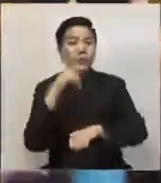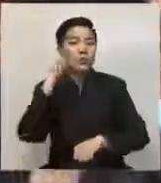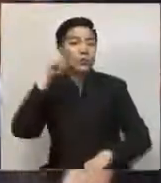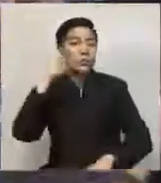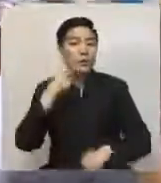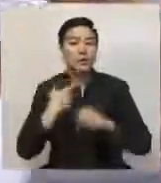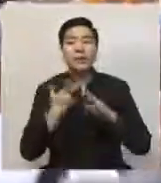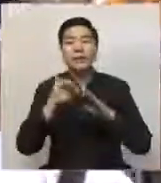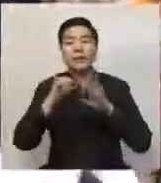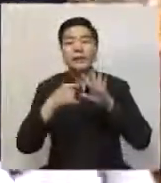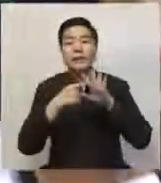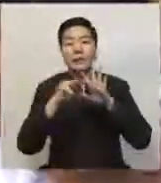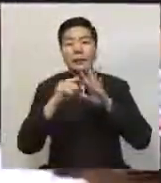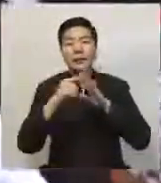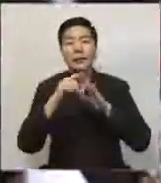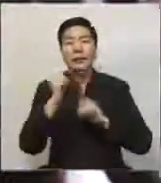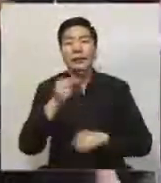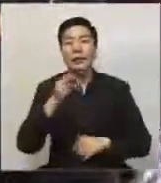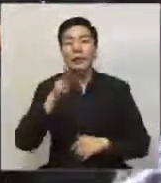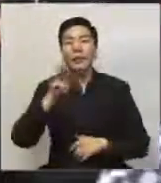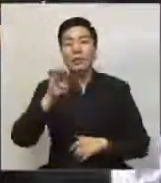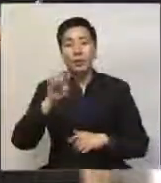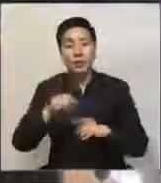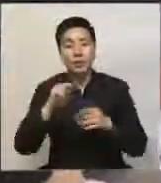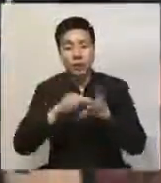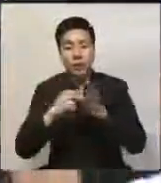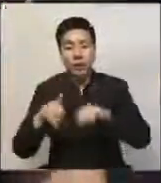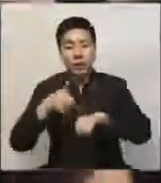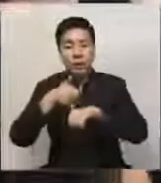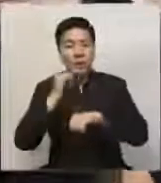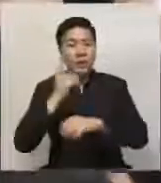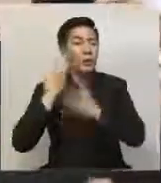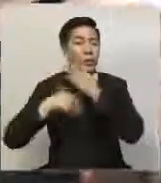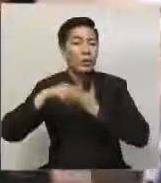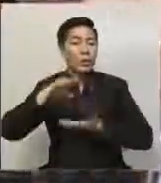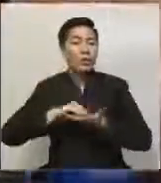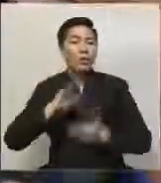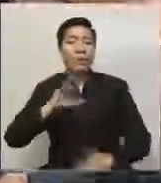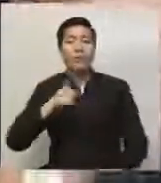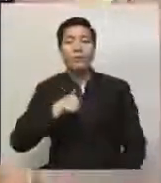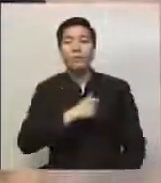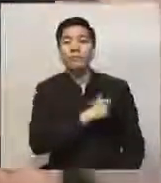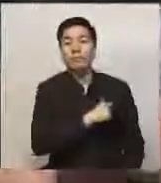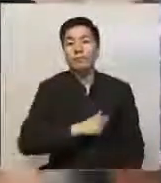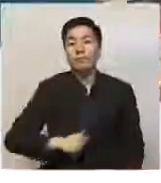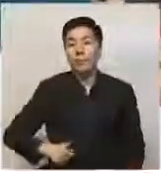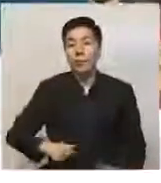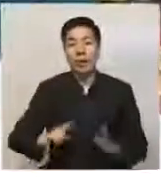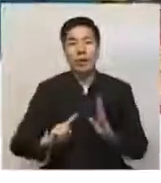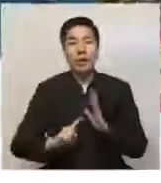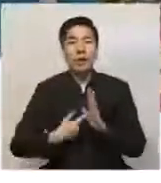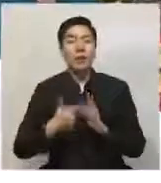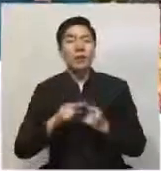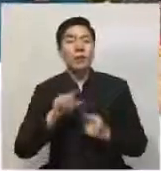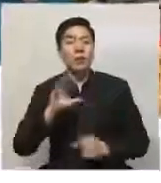แม่จามเทวีในตัวเมืองลำพูนนะคะซึ่งก็สร้างขึ้นเพื่อเป็นอนุสรณ์แด่นางจามเทวีองค์ปฐมมกษั